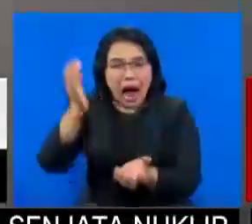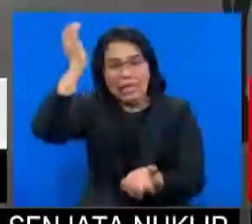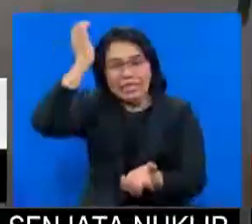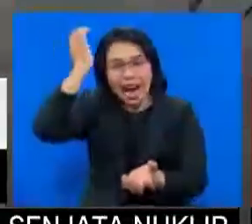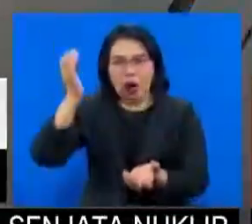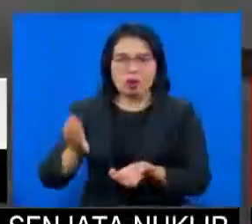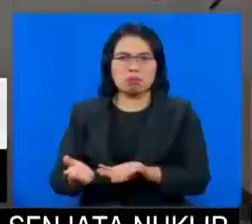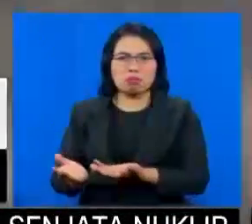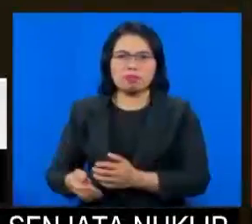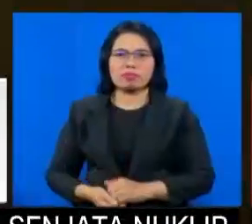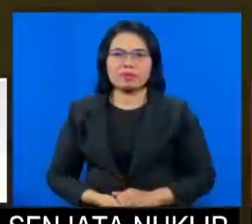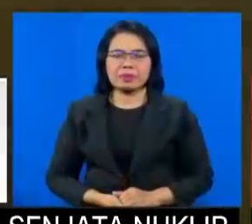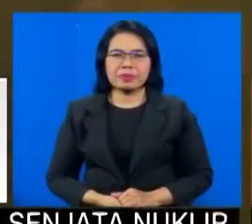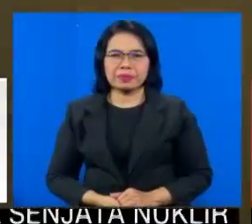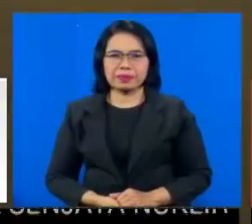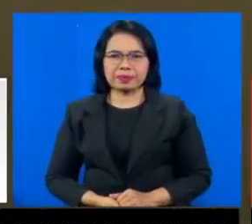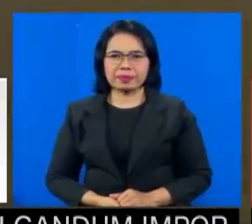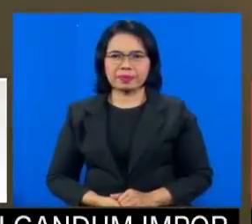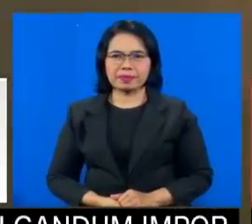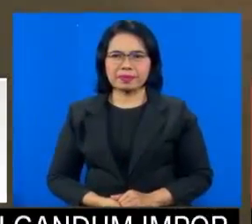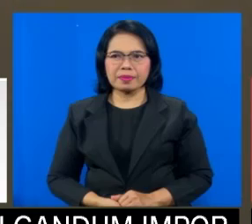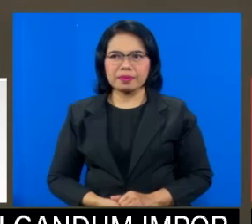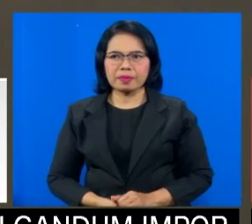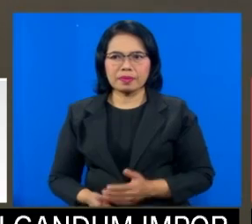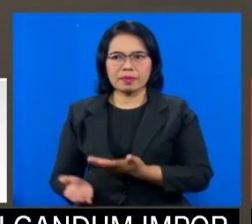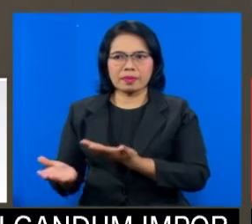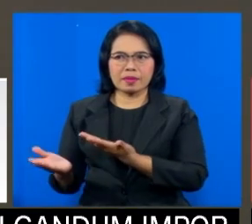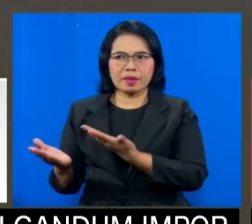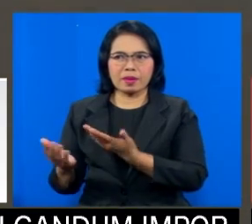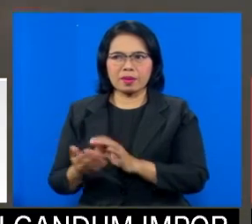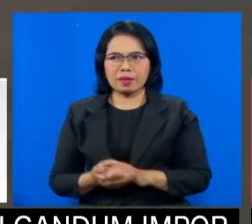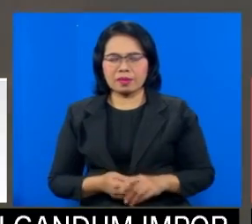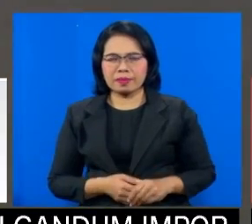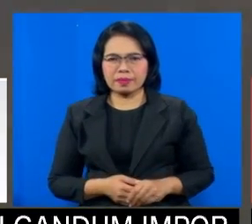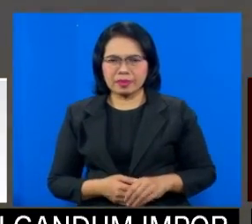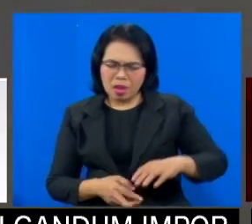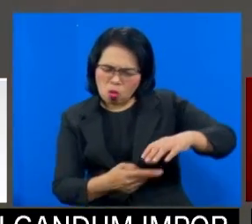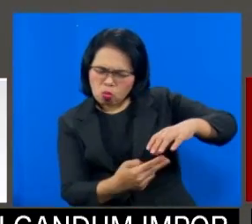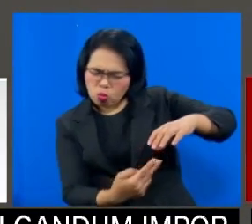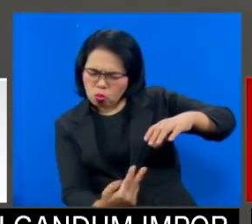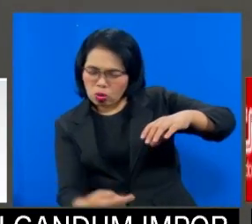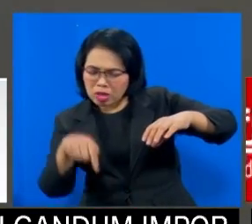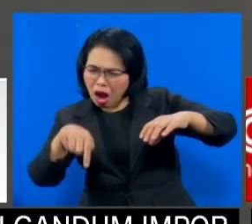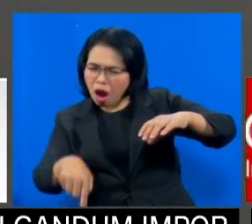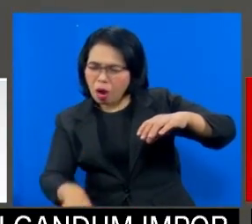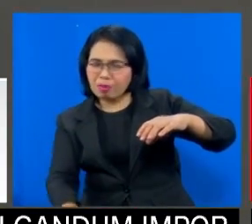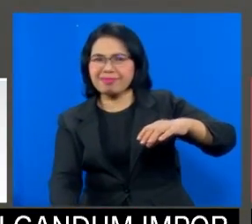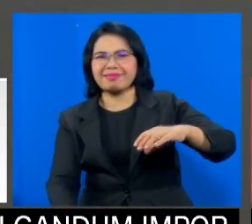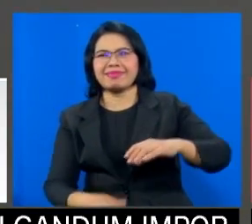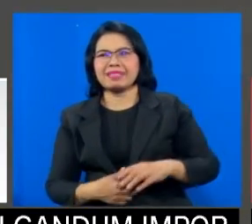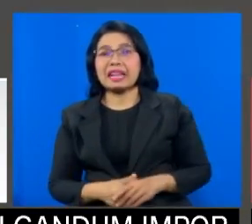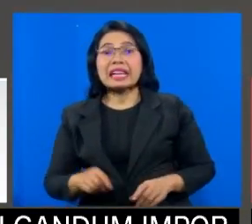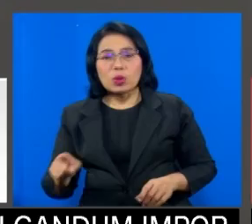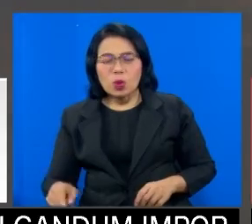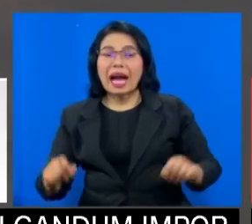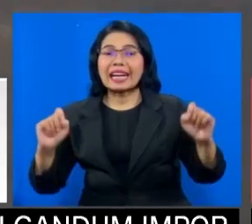saya dengan Pak Murni, jarak pandang di dalam sini saja tidak sampai 1 meter dan seperti inilah kehidupan para nelayan